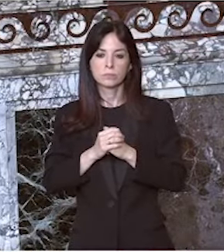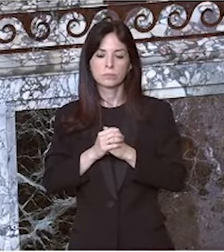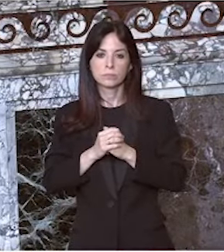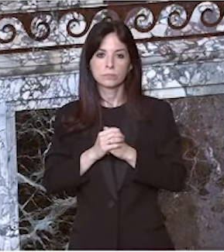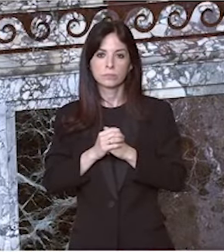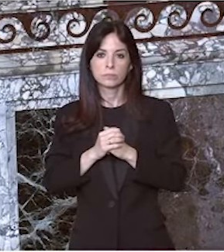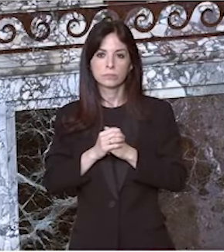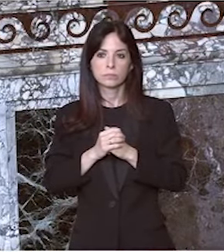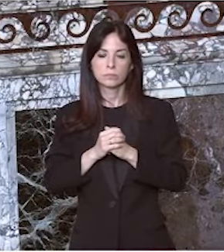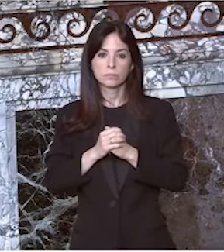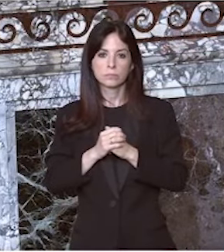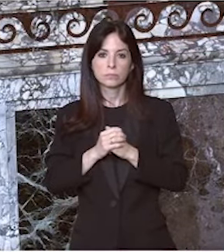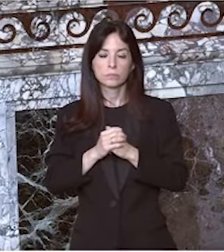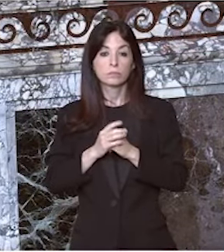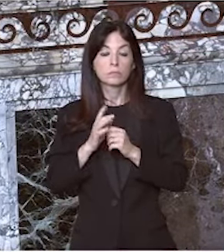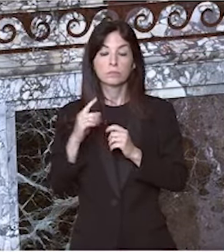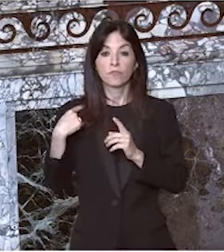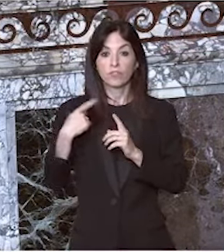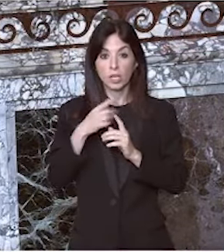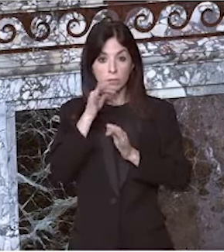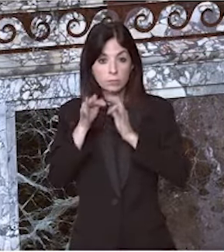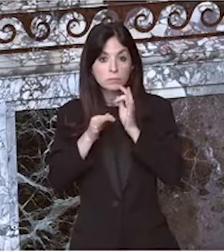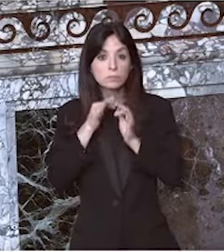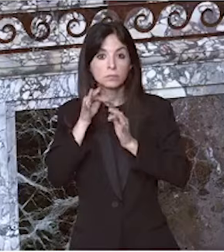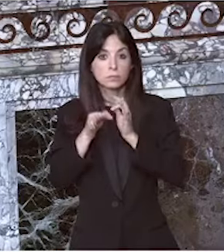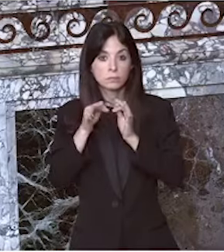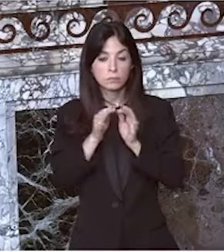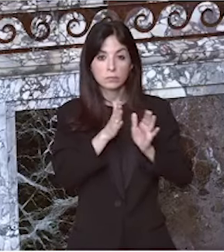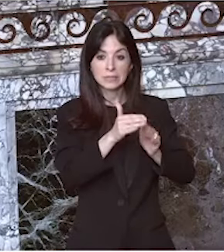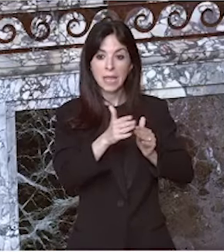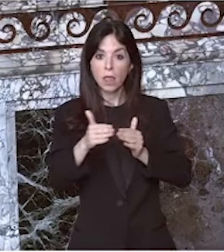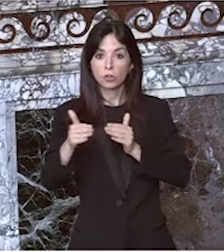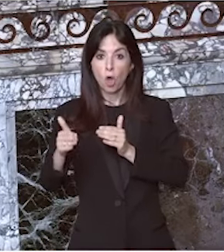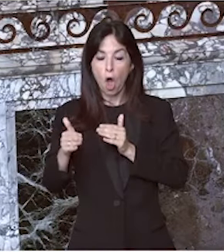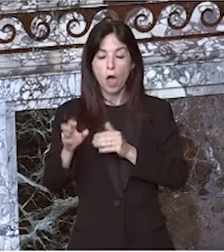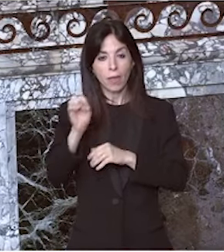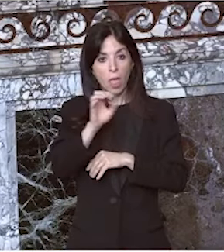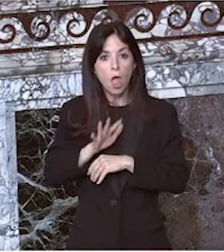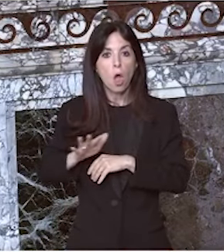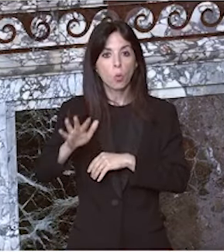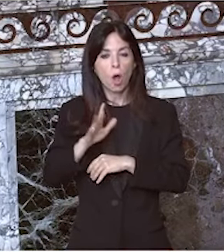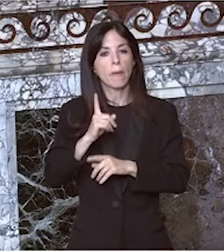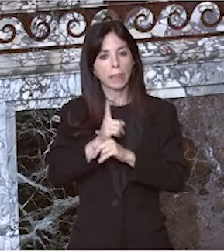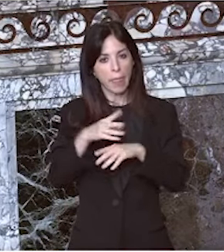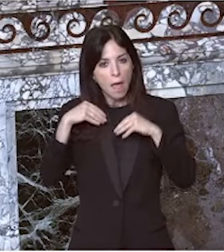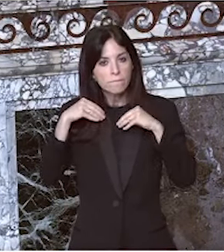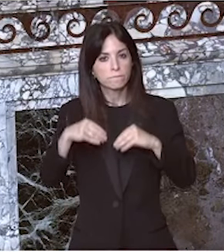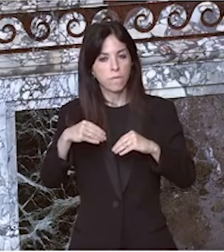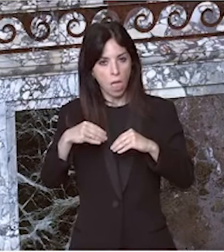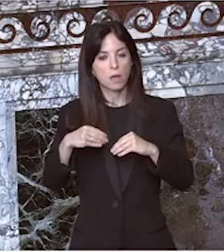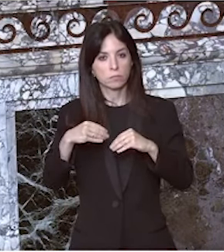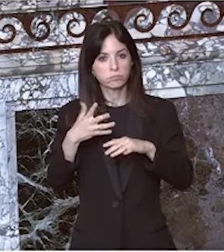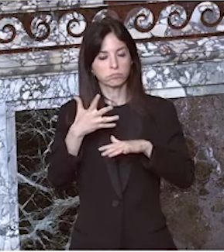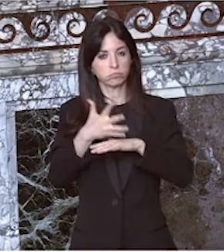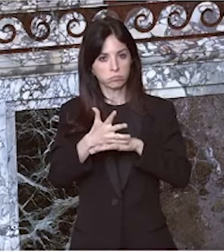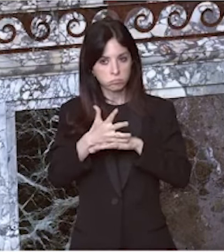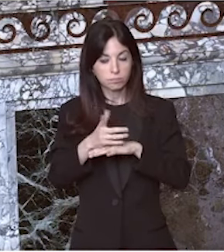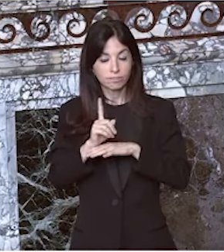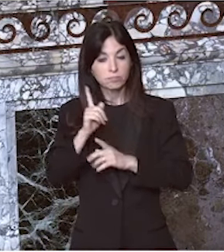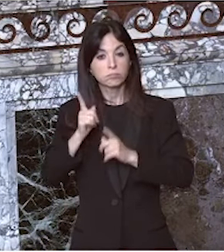Le direttrici sopra delineate non esauriscono gli ambiti in cui l'Unione Europea è chiamata ad agire. Politiche comuni